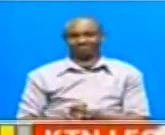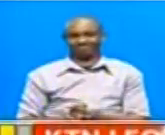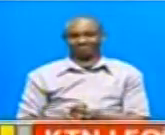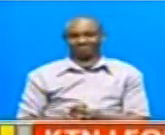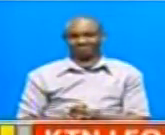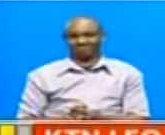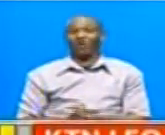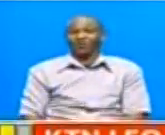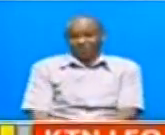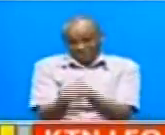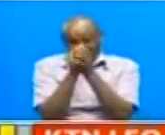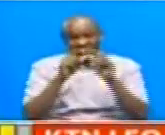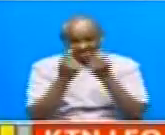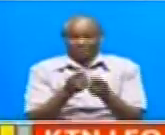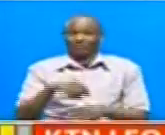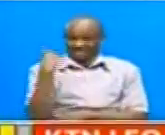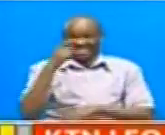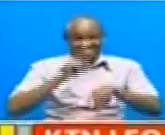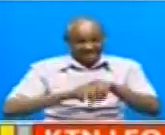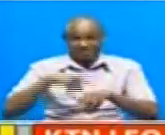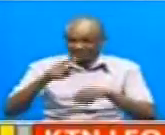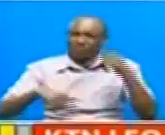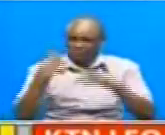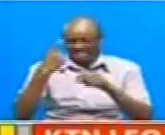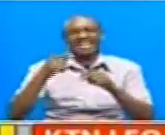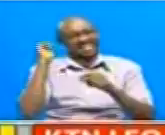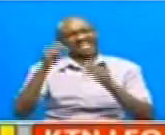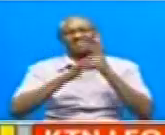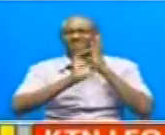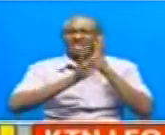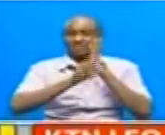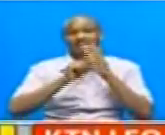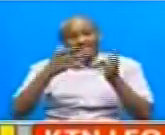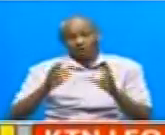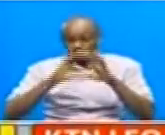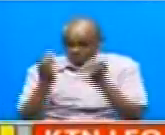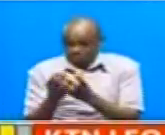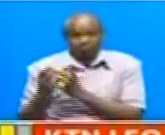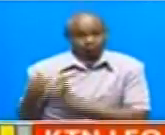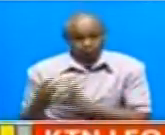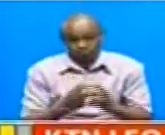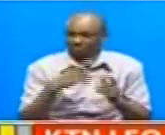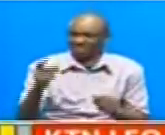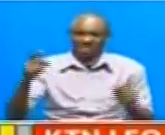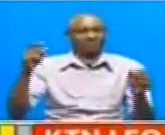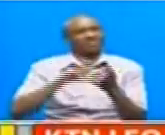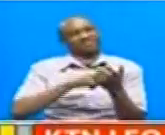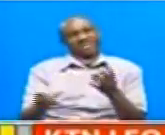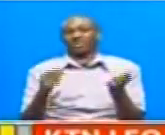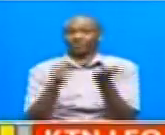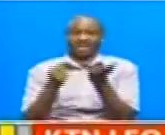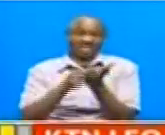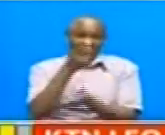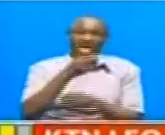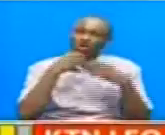Huku timu ya voliboli ya wanawake wa Kenya wakiendelea kuletea nchi sifa, timu ya raga ya wachezaji 15 kila upande ilikosa kung'aa nchini Uganda